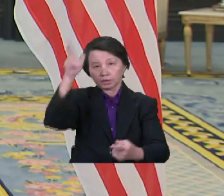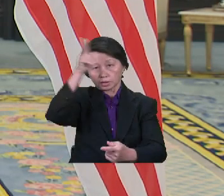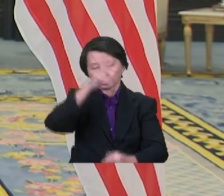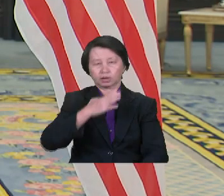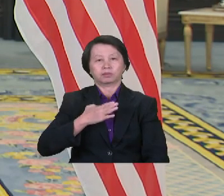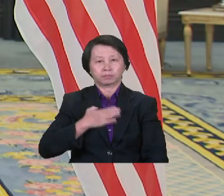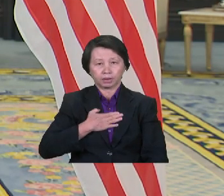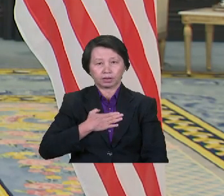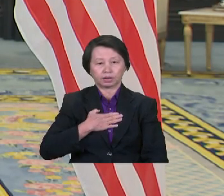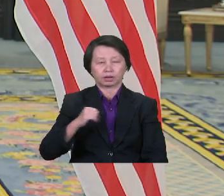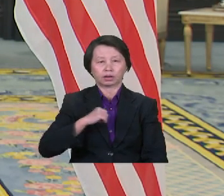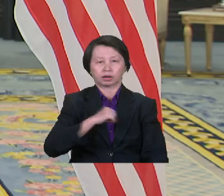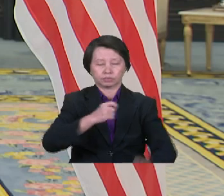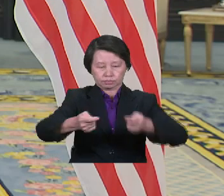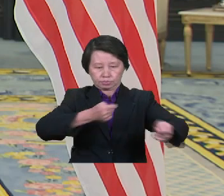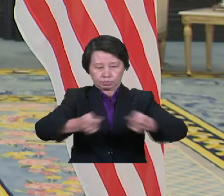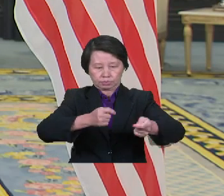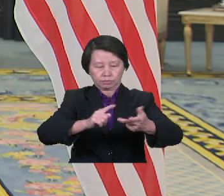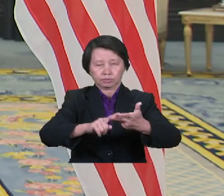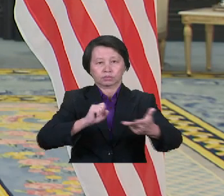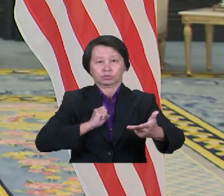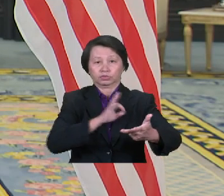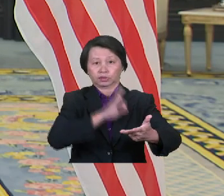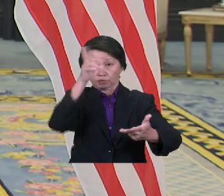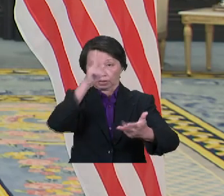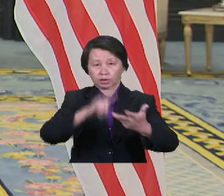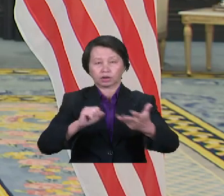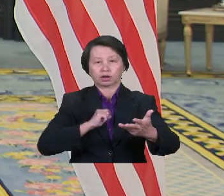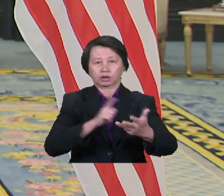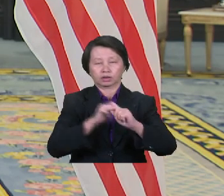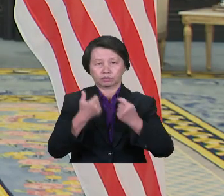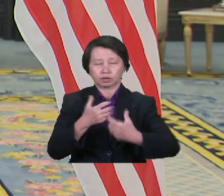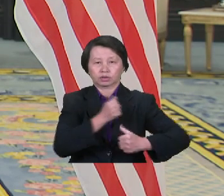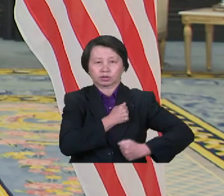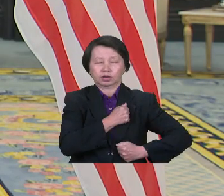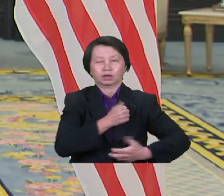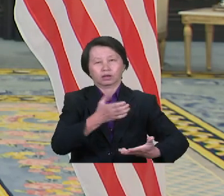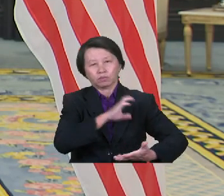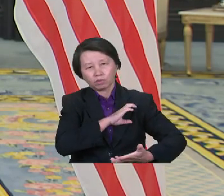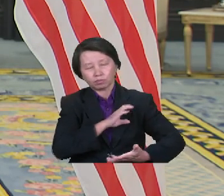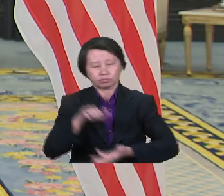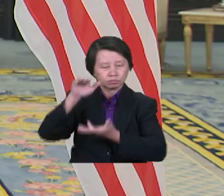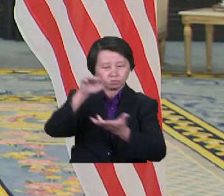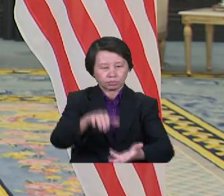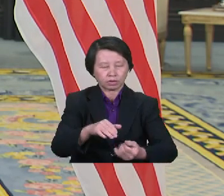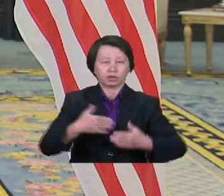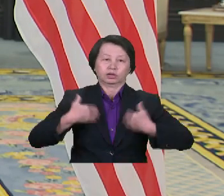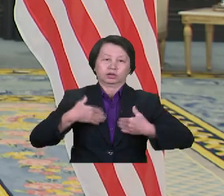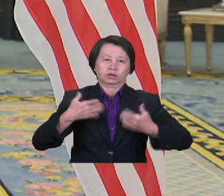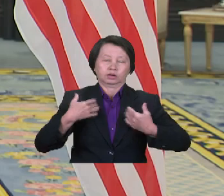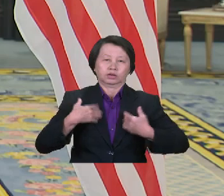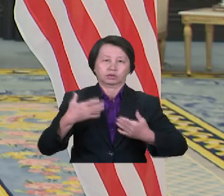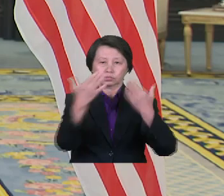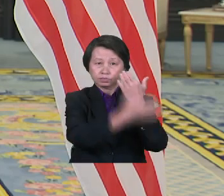beta anggota pentad tbiran penjawat awam dan anggota pasukan keselamatan yang menyumbang kepada kesejahteraan